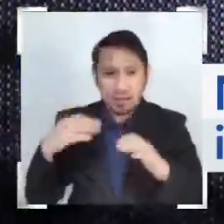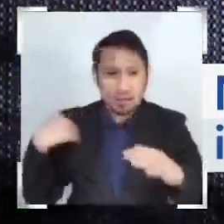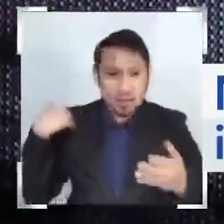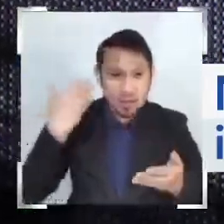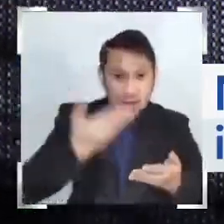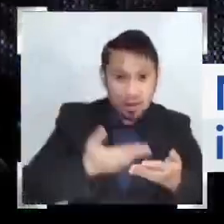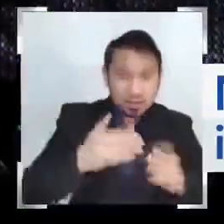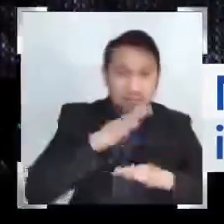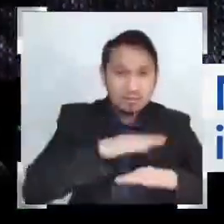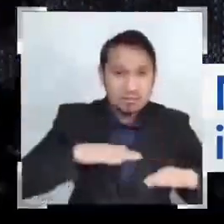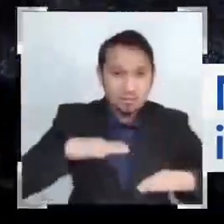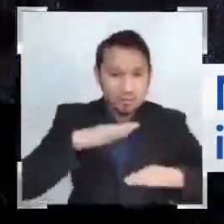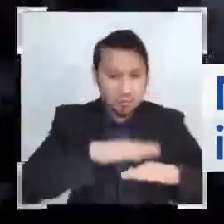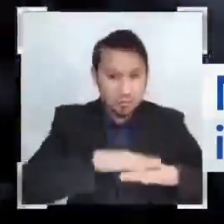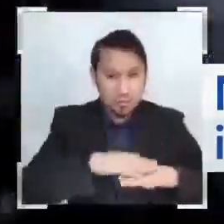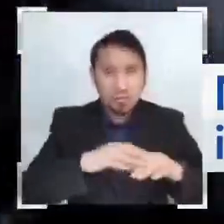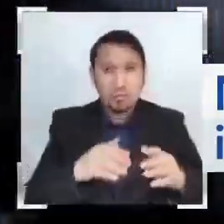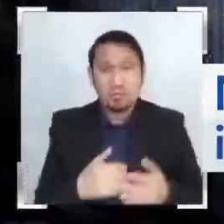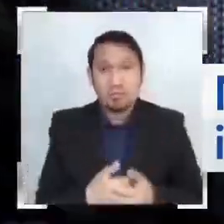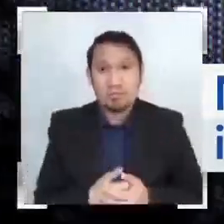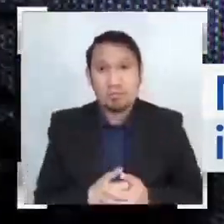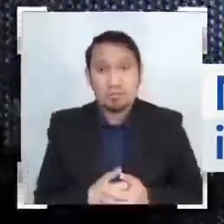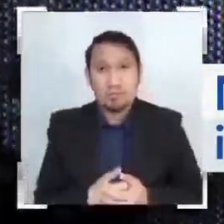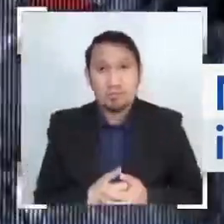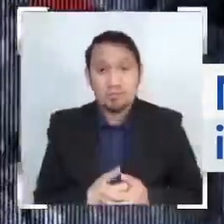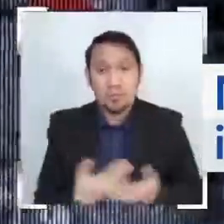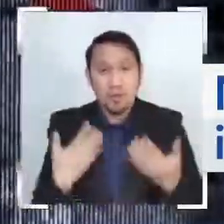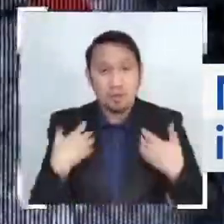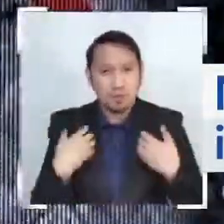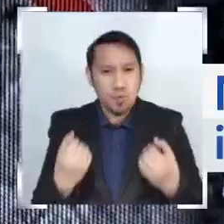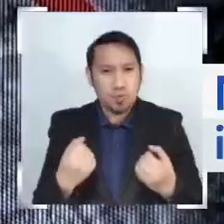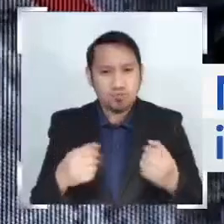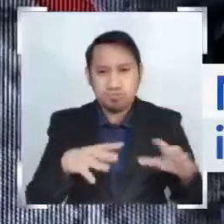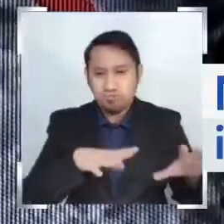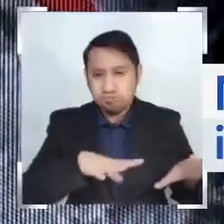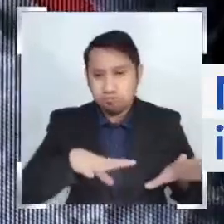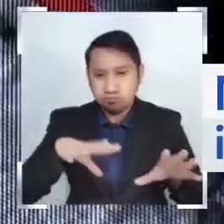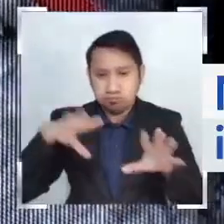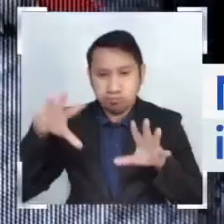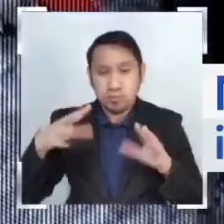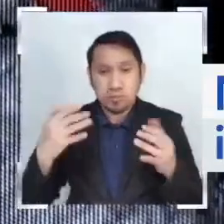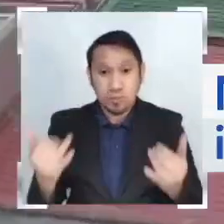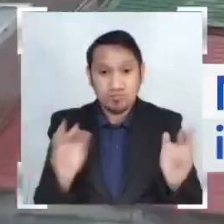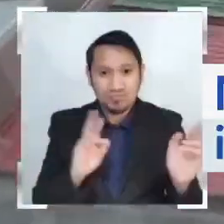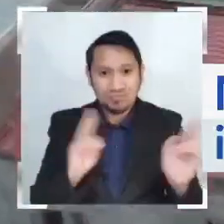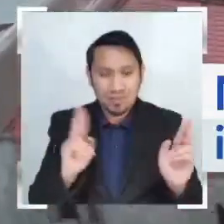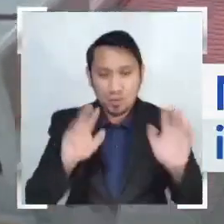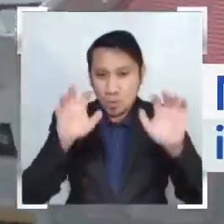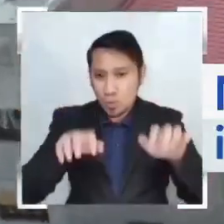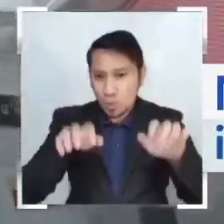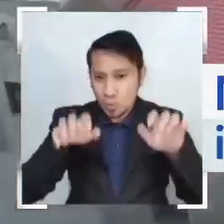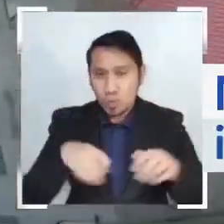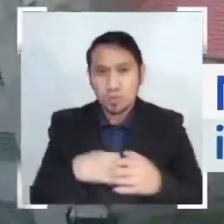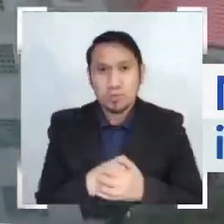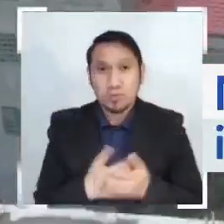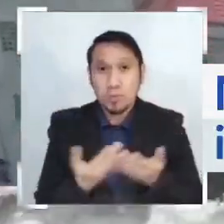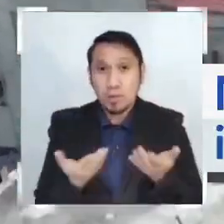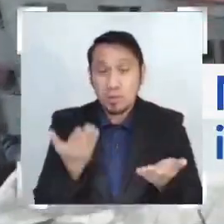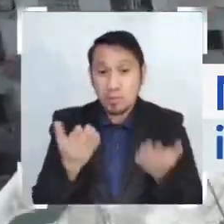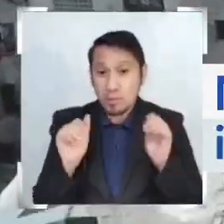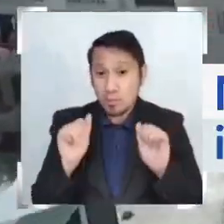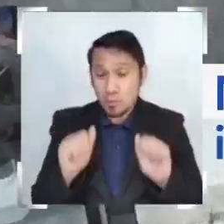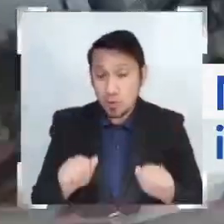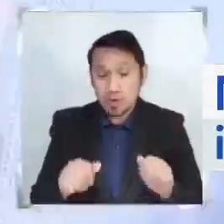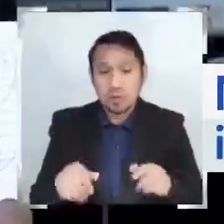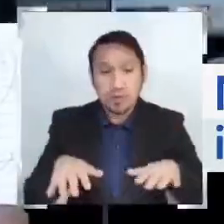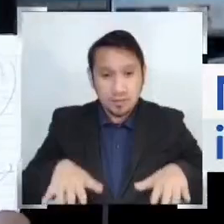malalakas na pag-ulan dulot ng paghigop nito ng hanging habagat ang pinaghahandaan. Kabilang narito ang mga posibleng pagbaha sa Metro